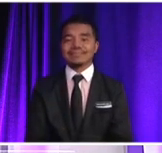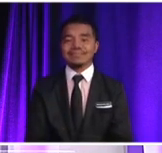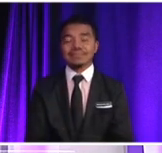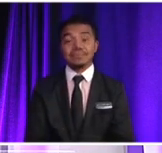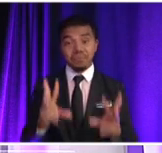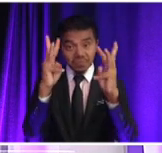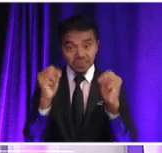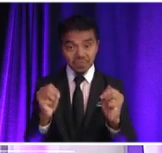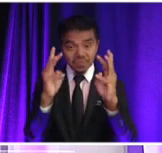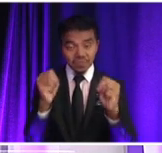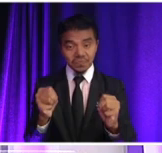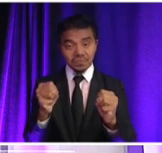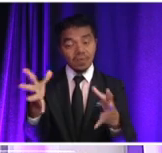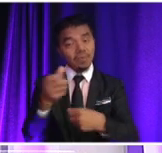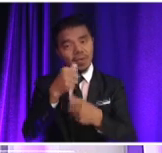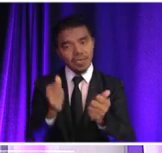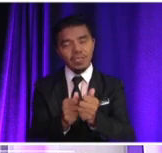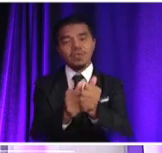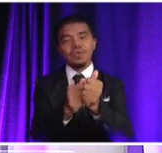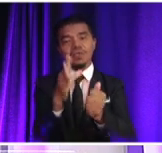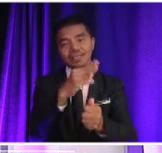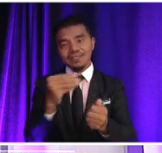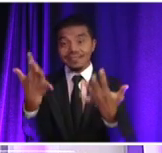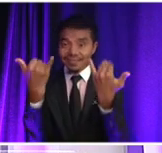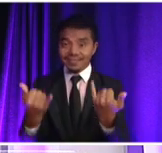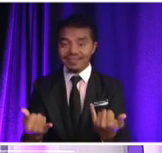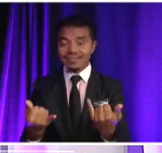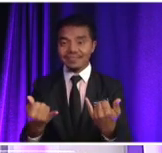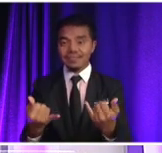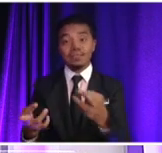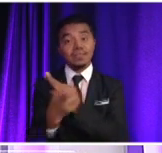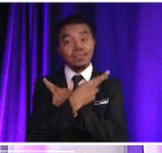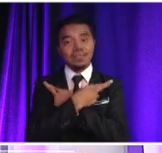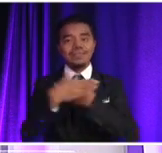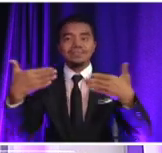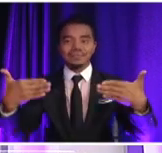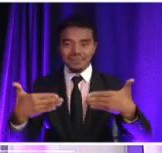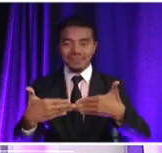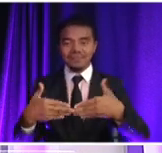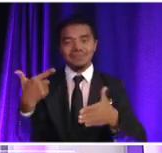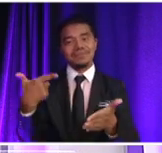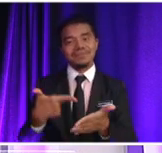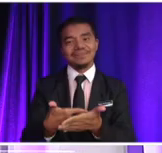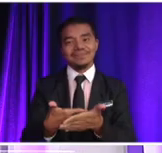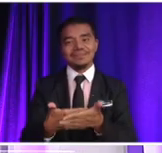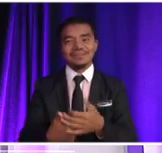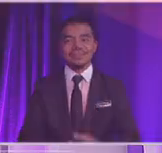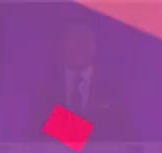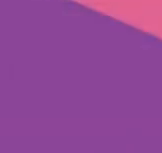dia akan masih lagi mengikuti dengan baik kita akan lihat seketika Jangan kemana-mana kembali selepas ini dididik TVN